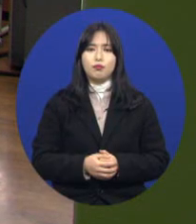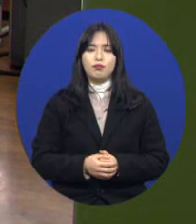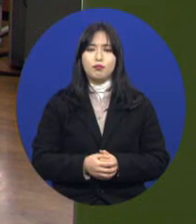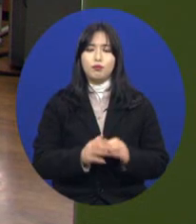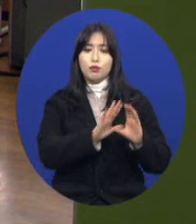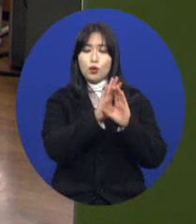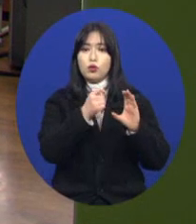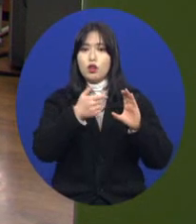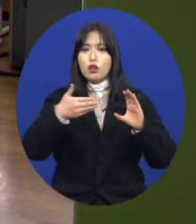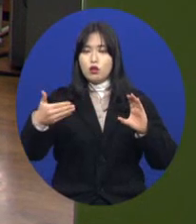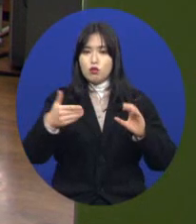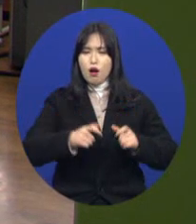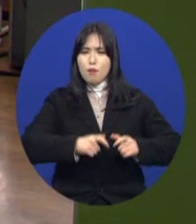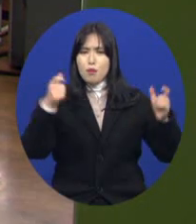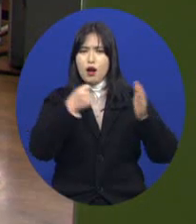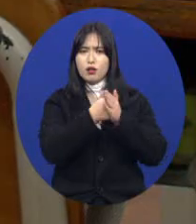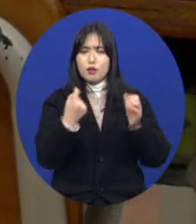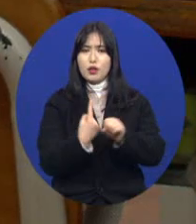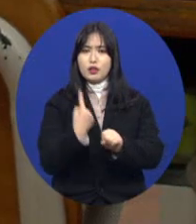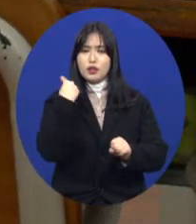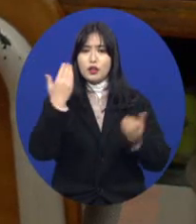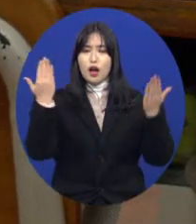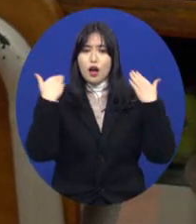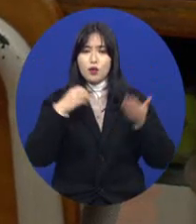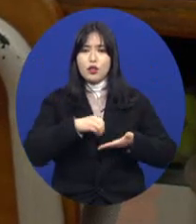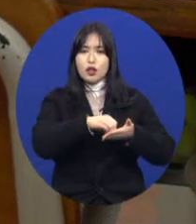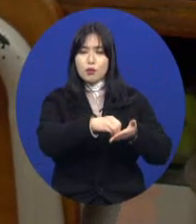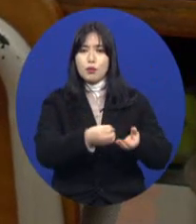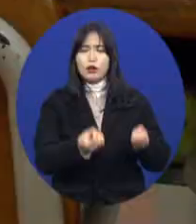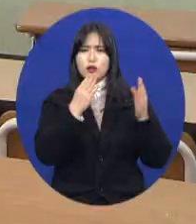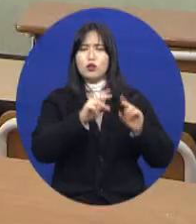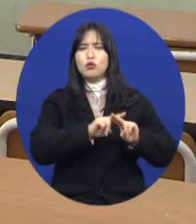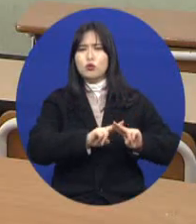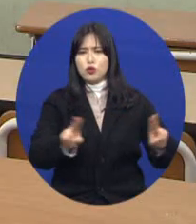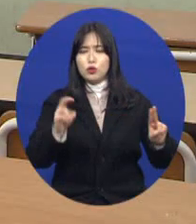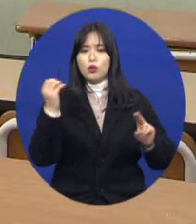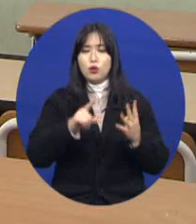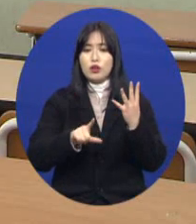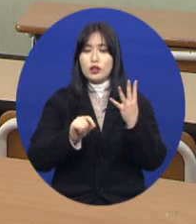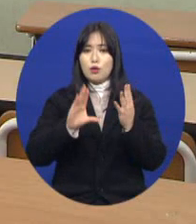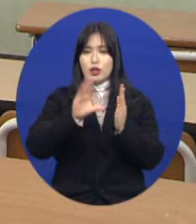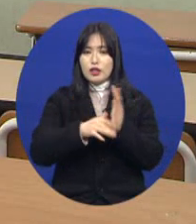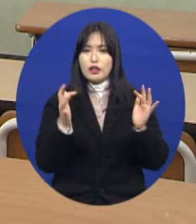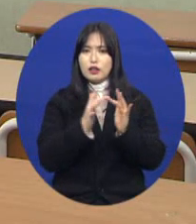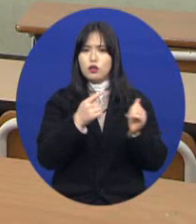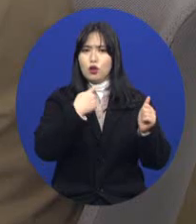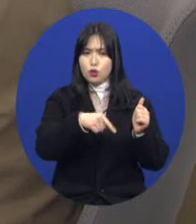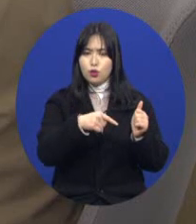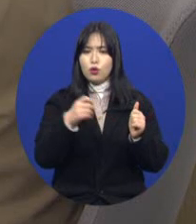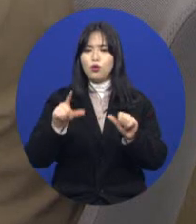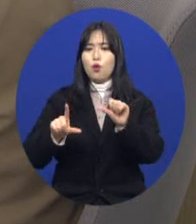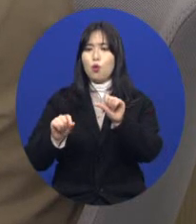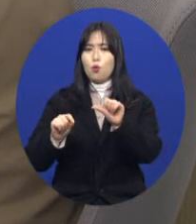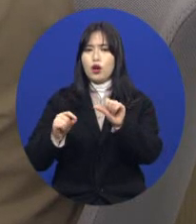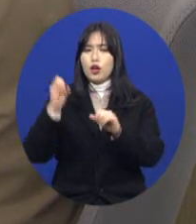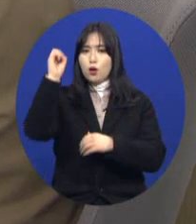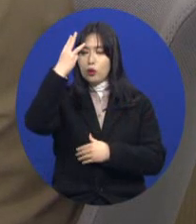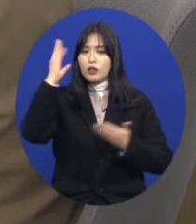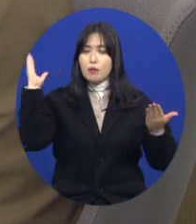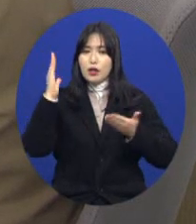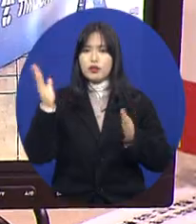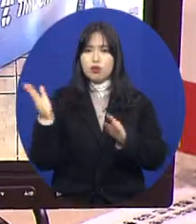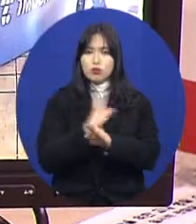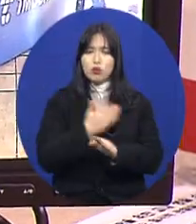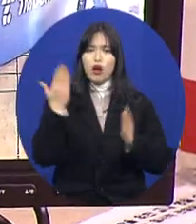코로나 1국어 확산되자 지난해 학교 입학식은 취소되고 4월에 야 온라인 수업이 월에 고 3 학생 부터